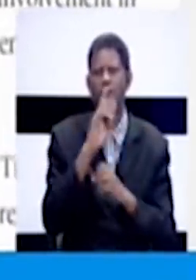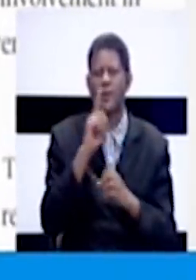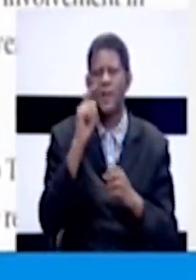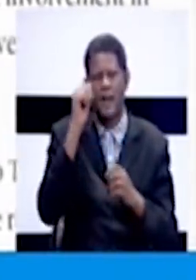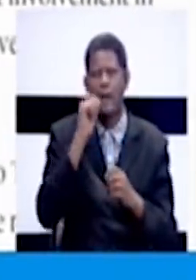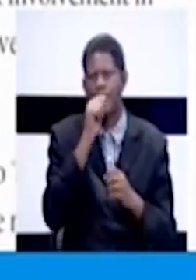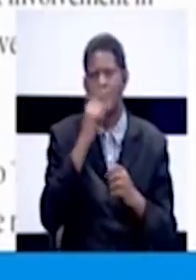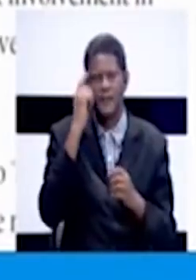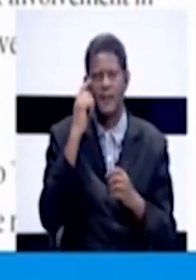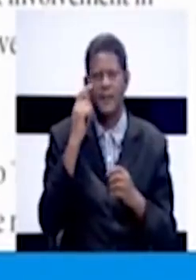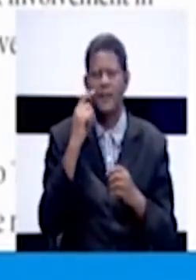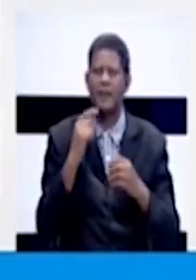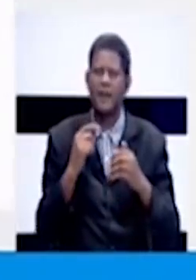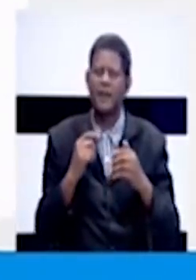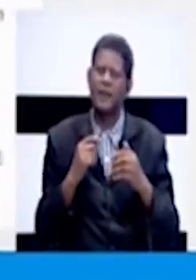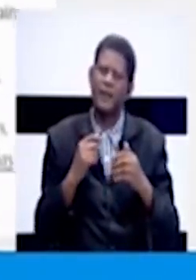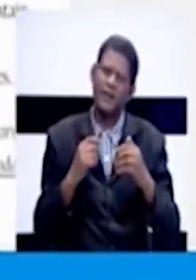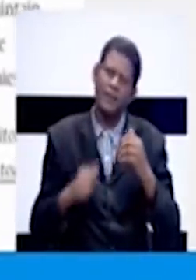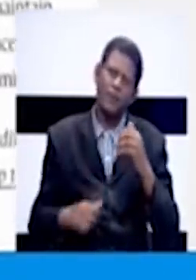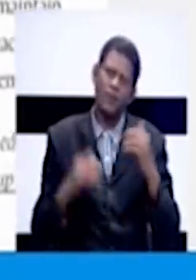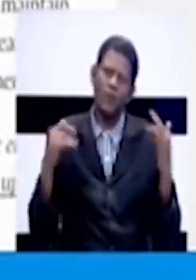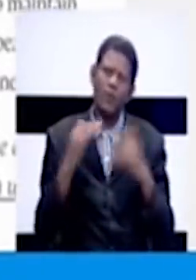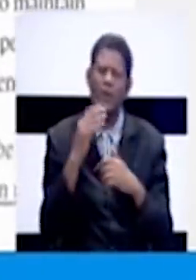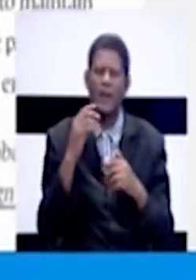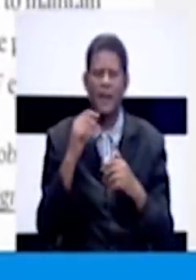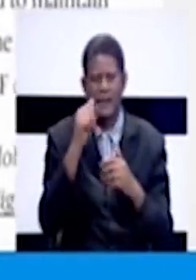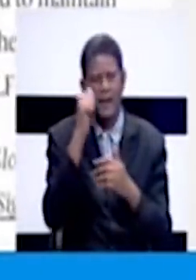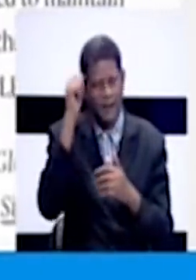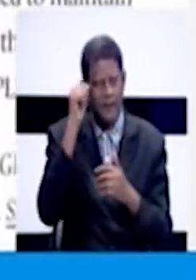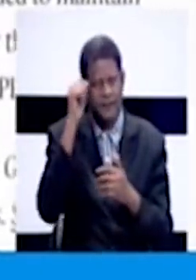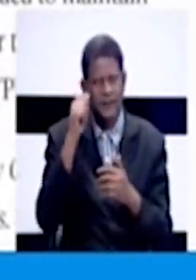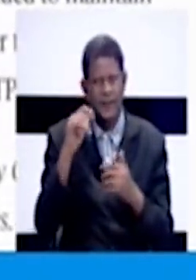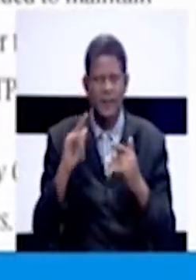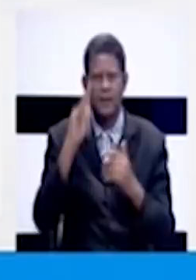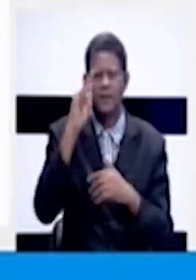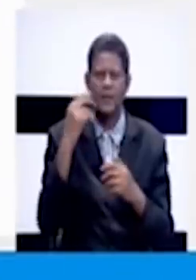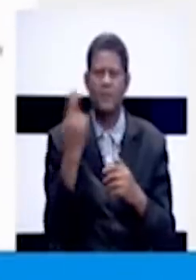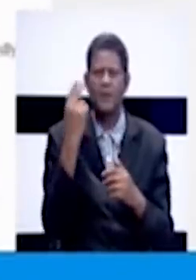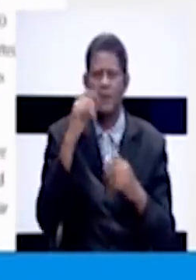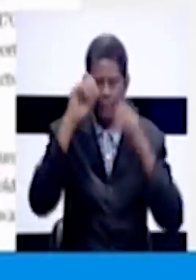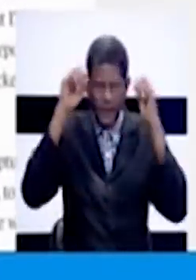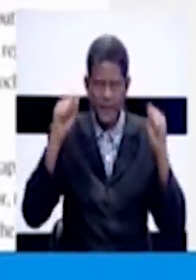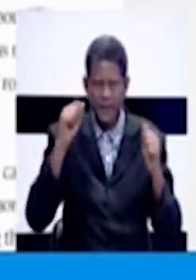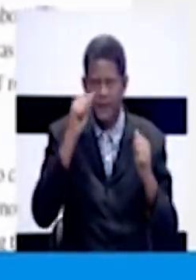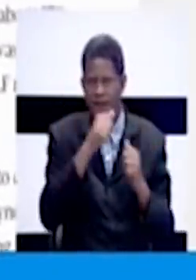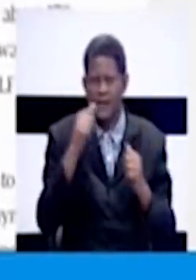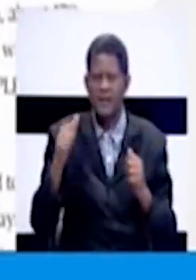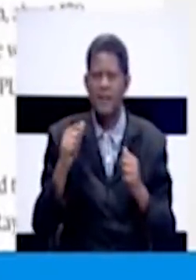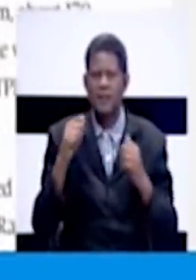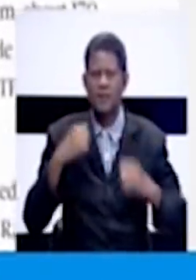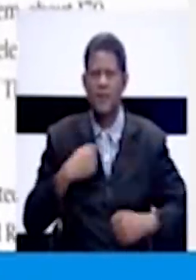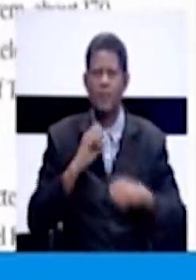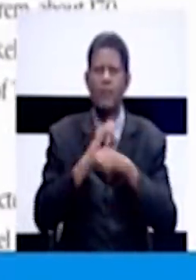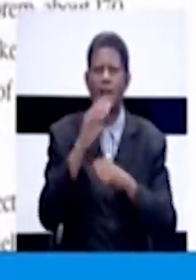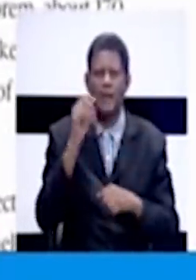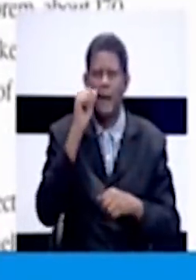ንትግራይ ንምውጋእ መዕርፎ ነፈርቲ ኣስመራ ይጥቀም ምንባሩ ዘዘኻኸረ ትፀብጻብ ኣብቲ ዓውደ ውግእ ድማ ፕሬዚደንት ኤርትራ ኢሳያስ ኣፈወርቂ ሰራዊቱ ብምውፋር ንኣብይ